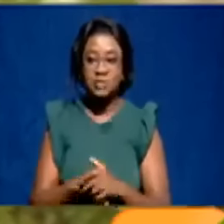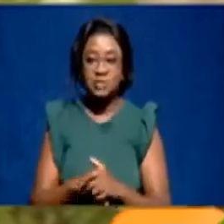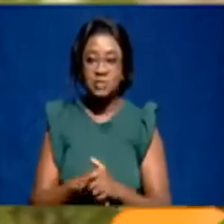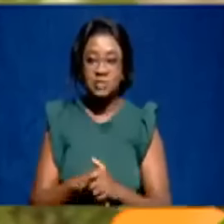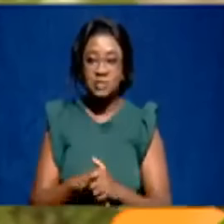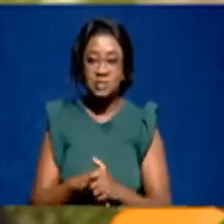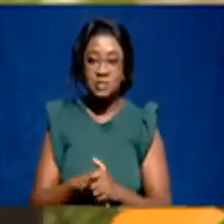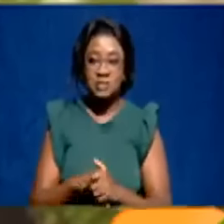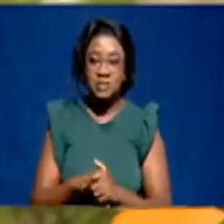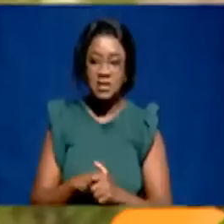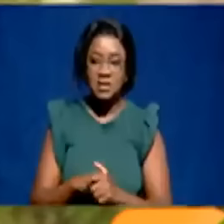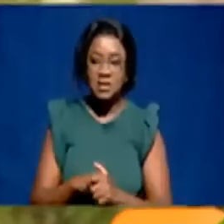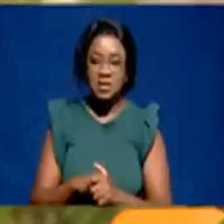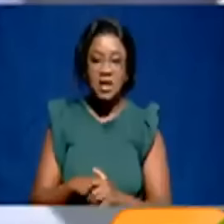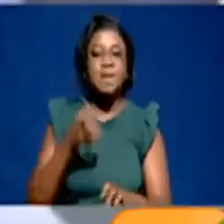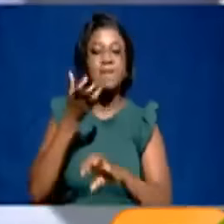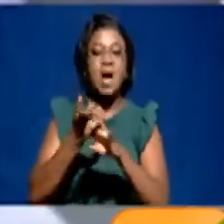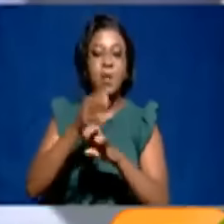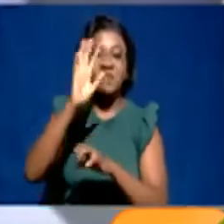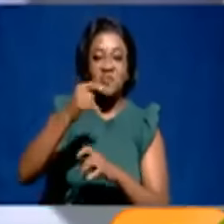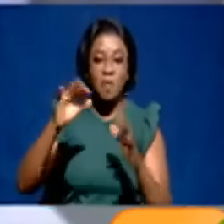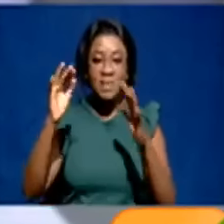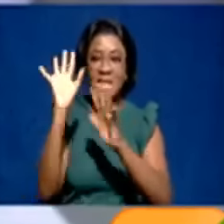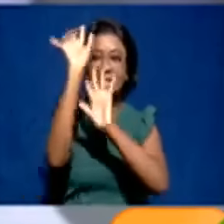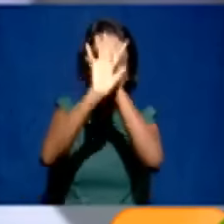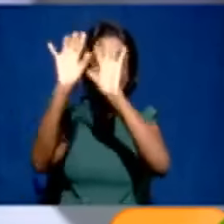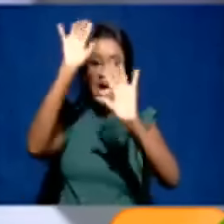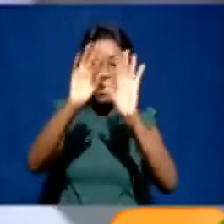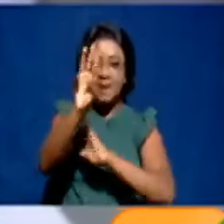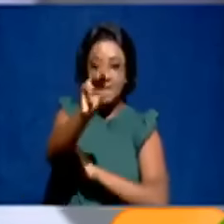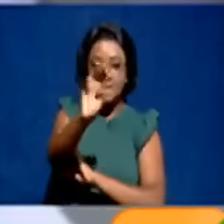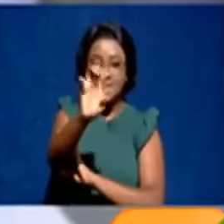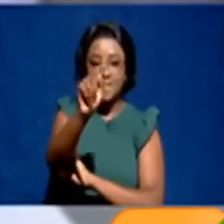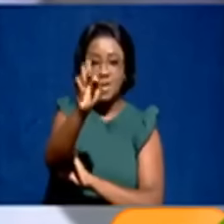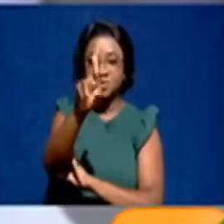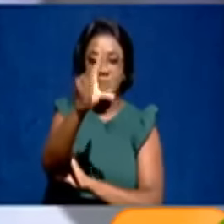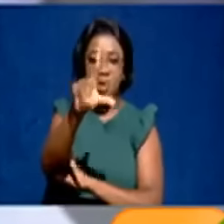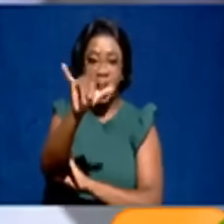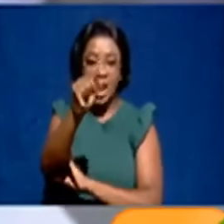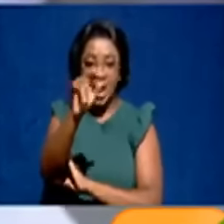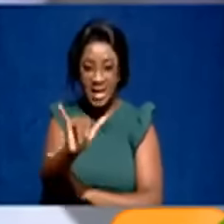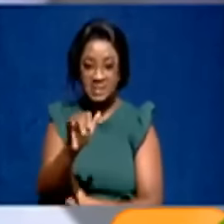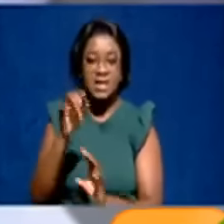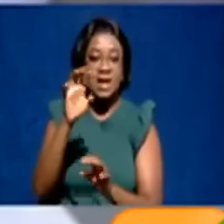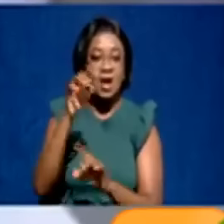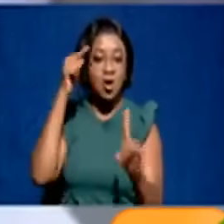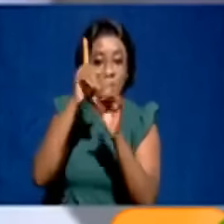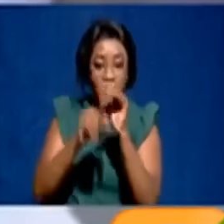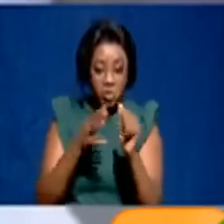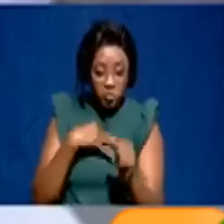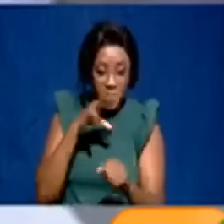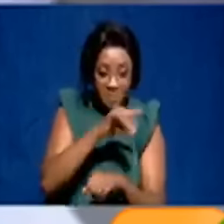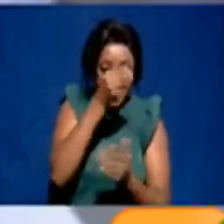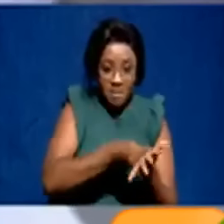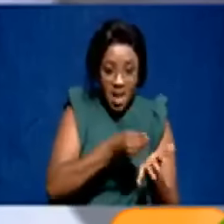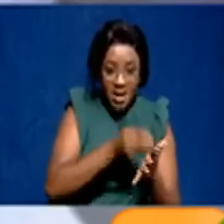meteorite. Ile mawe natoka uko juu. Ilikuwa nichukue pesa kwa title, ndio yende sasa kwa pay